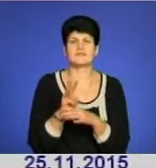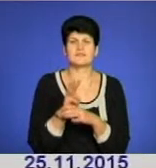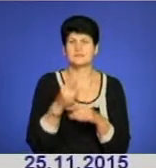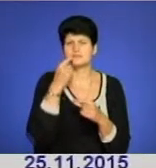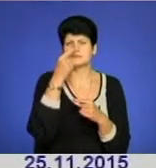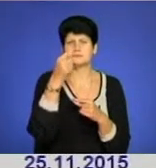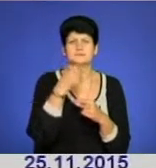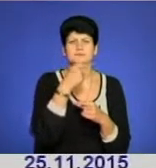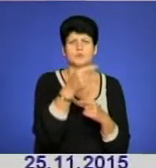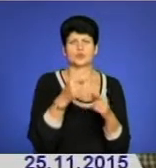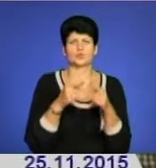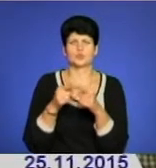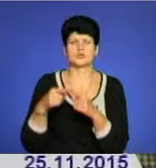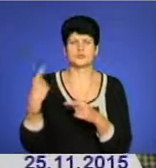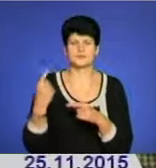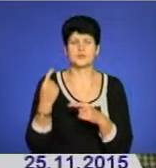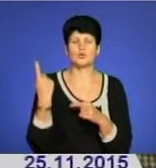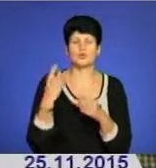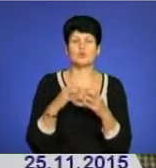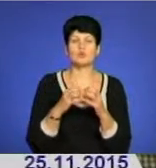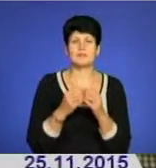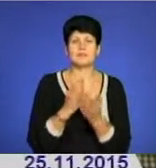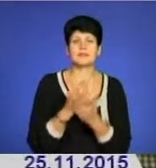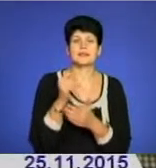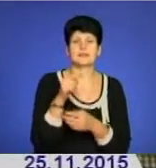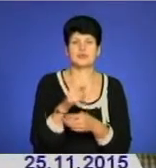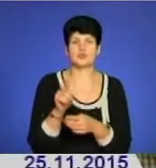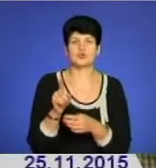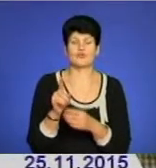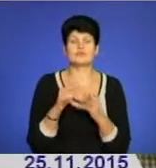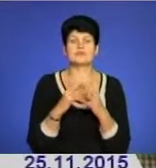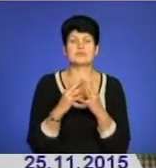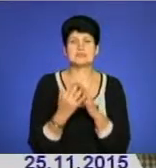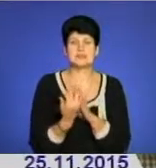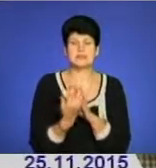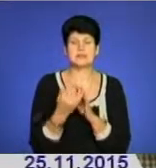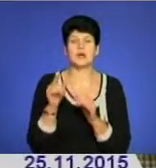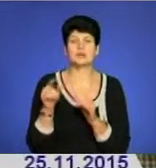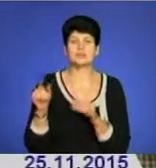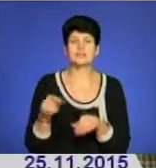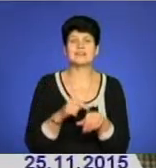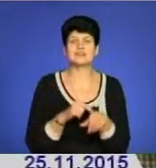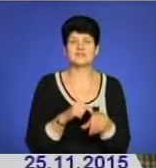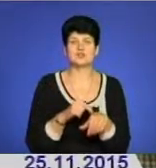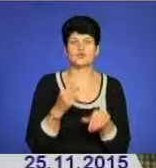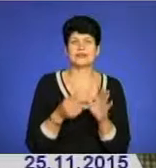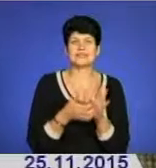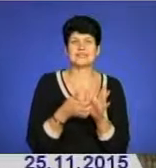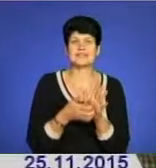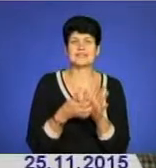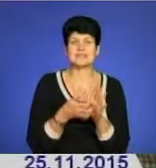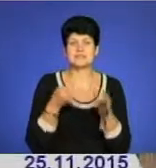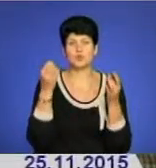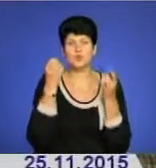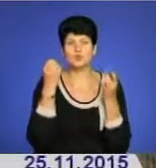найвіддаленіших куточків області. Однією з проблем є те, що в селах люди відчувають дефіцит такого